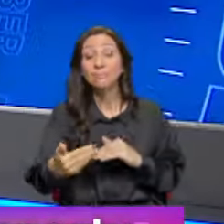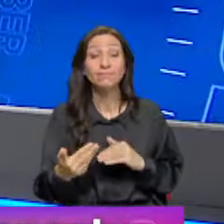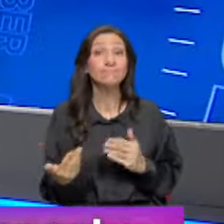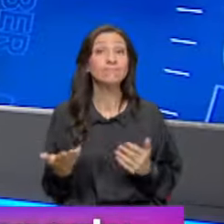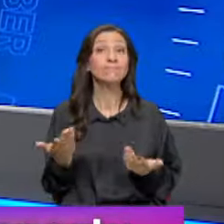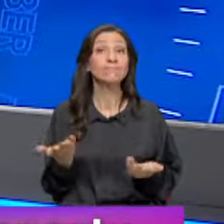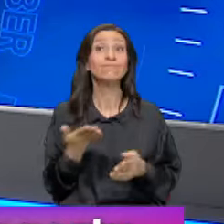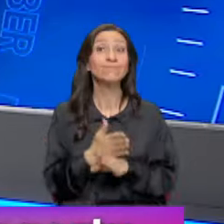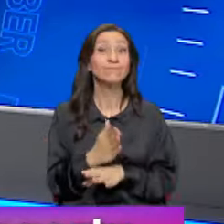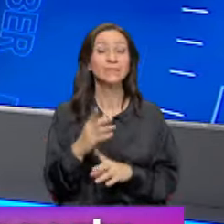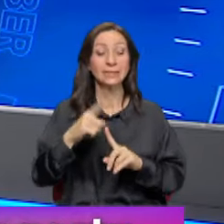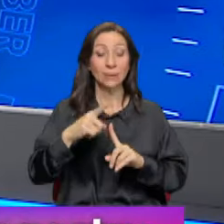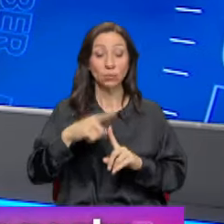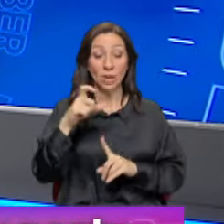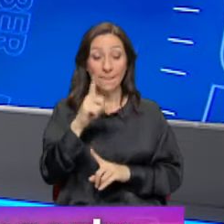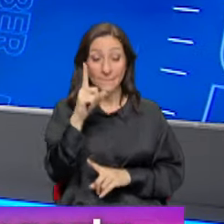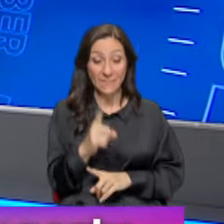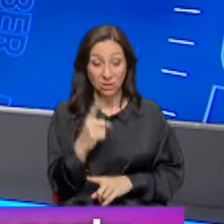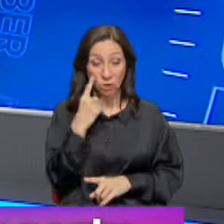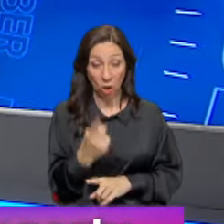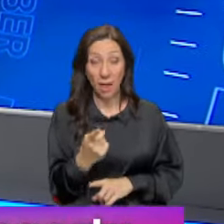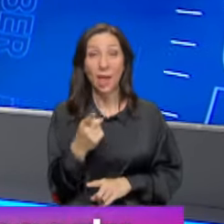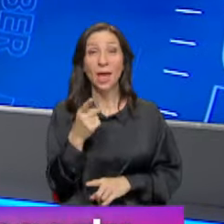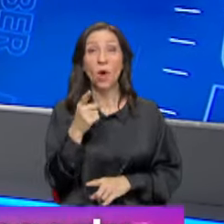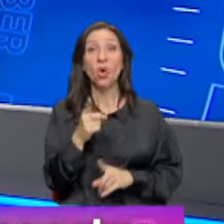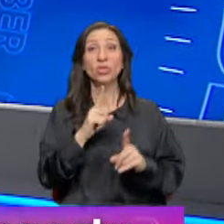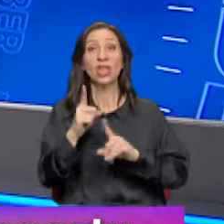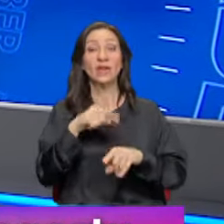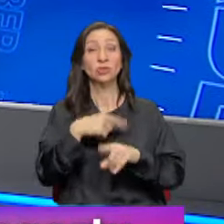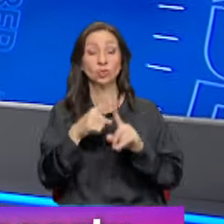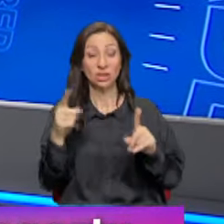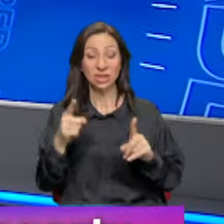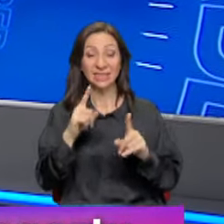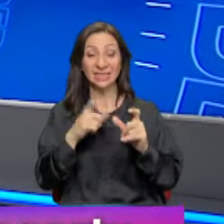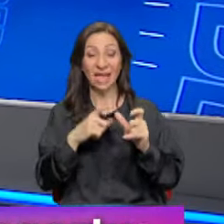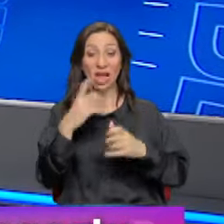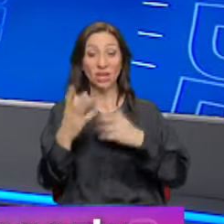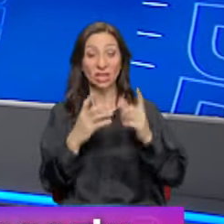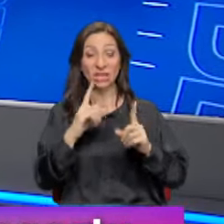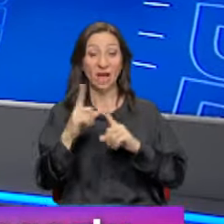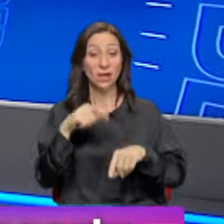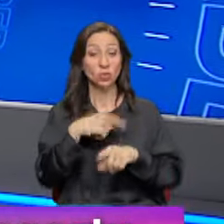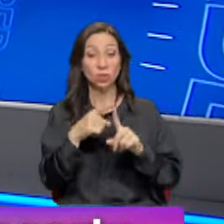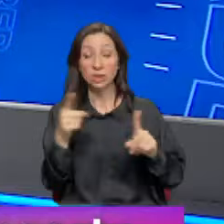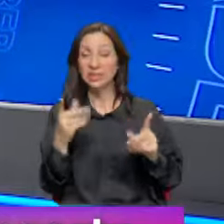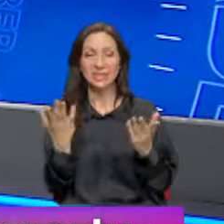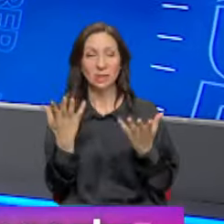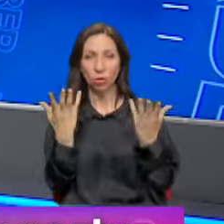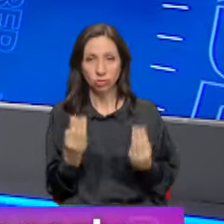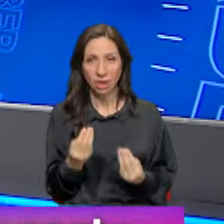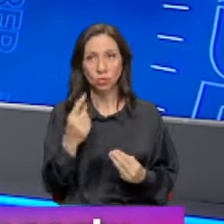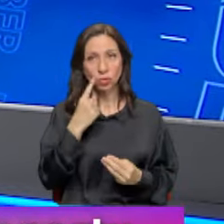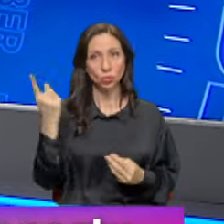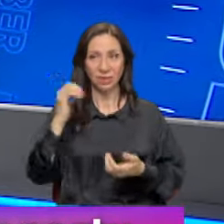ve aslında Temmuz ayının başında o dava süreci, Sinan Ateş dava süreci nasıl ilerleyecek?